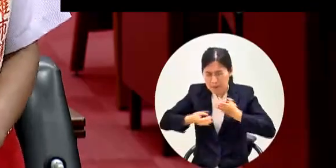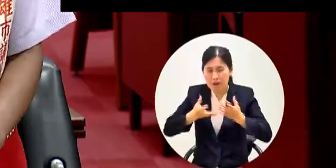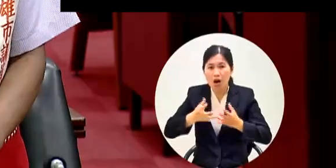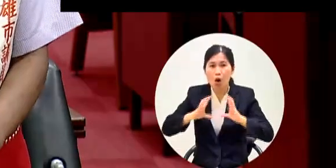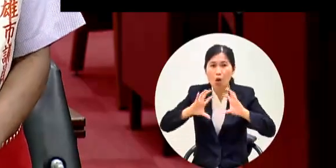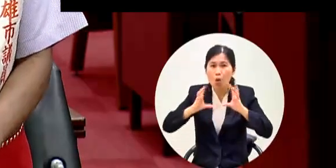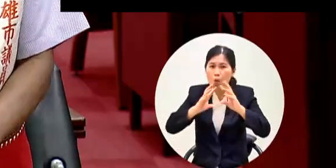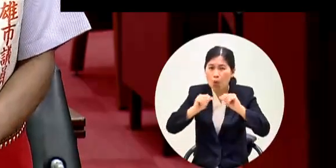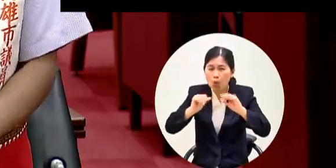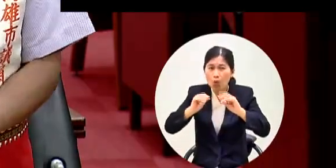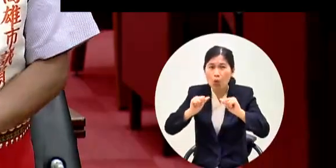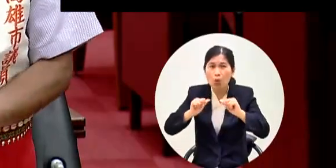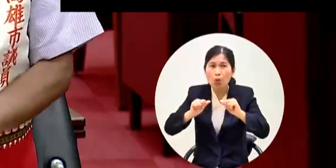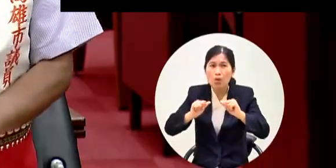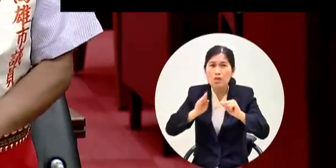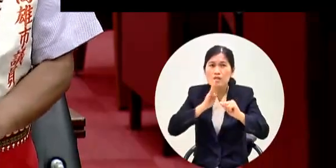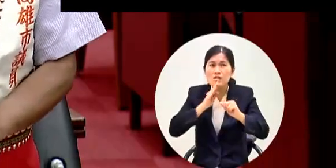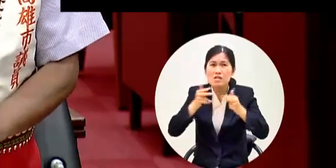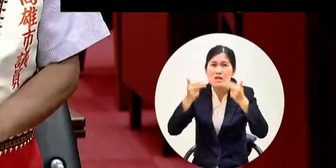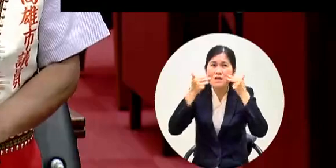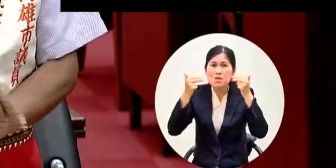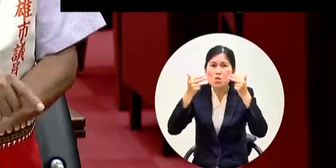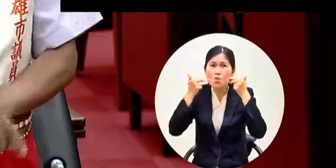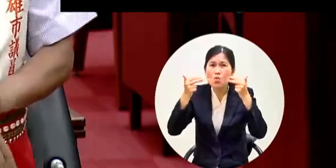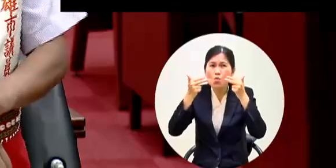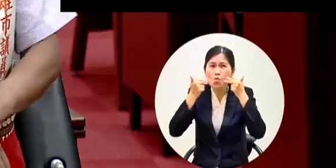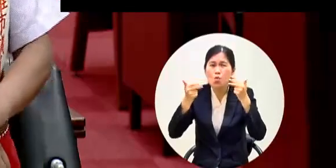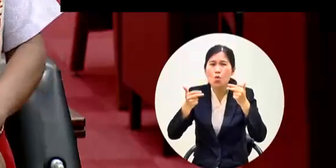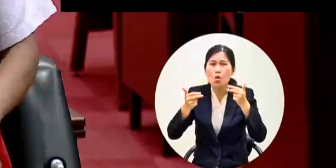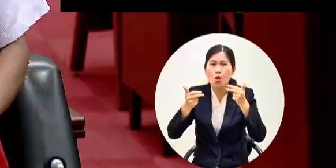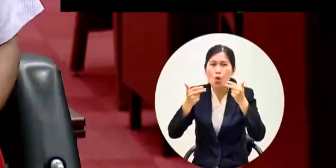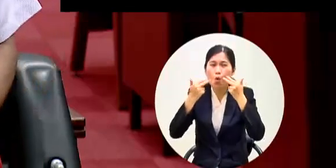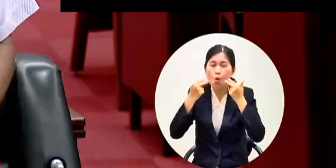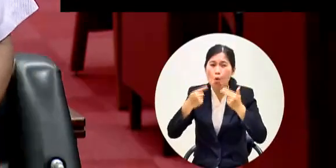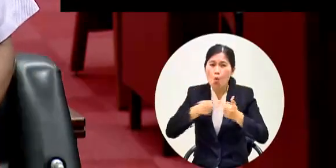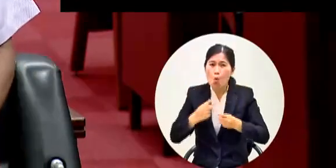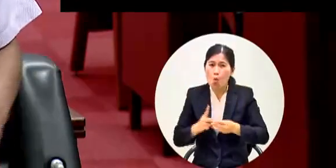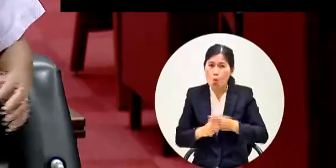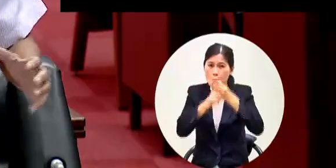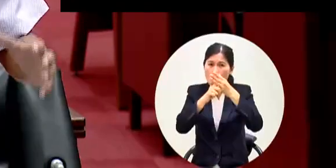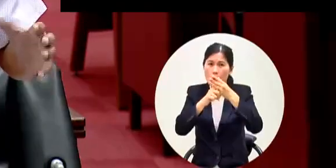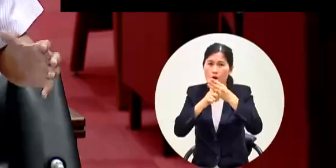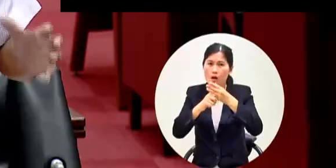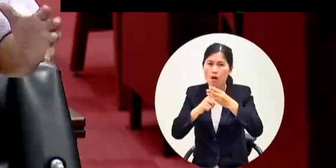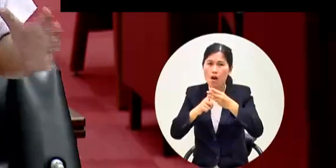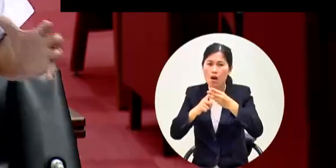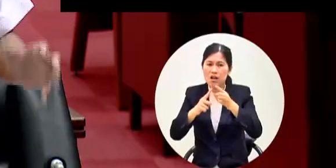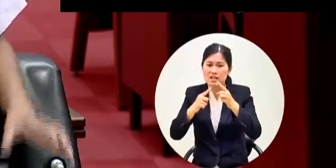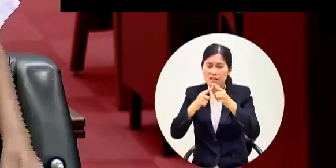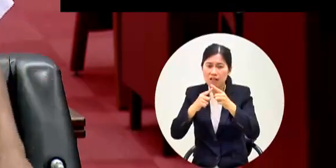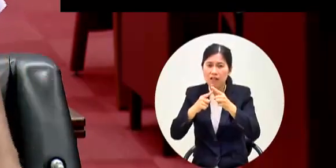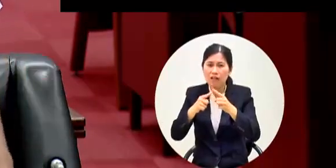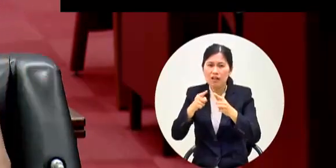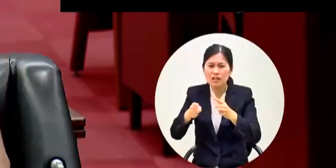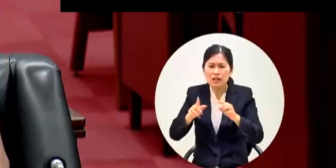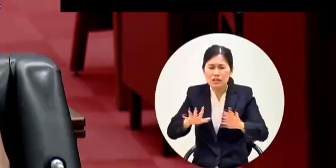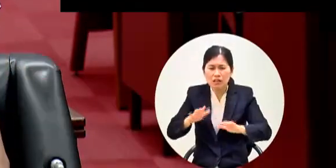偿，结果难度非常的高。这个也是地自己限制的一